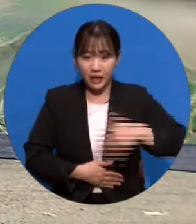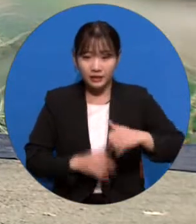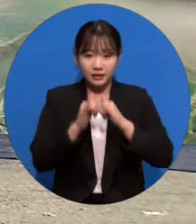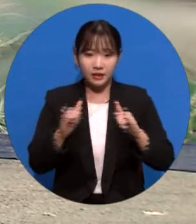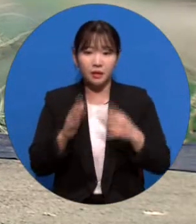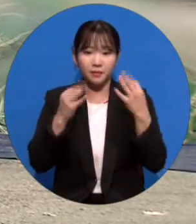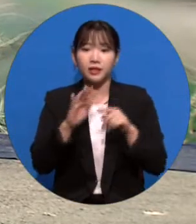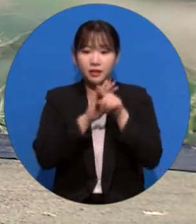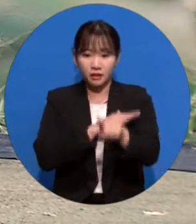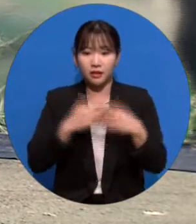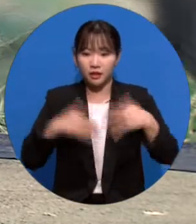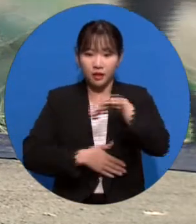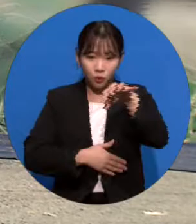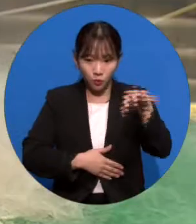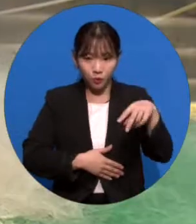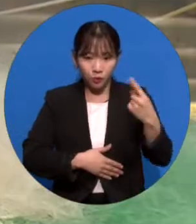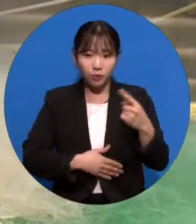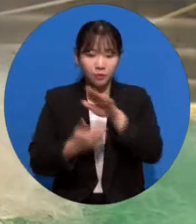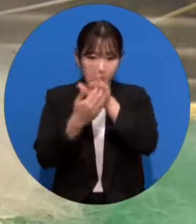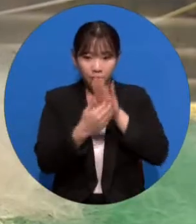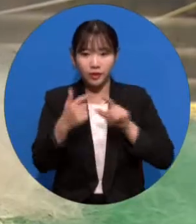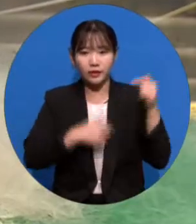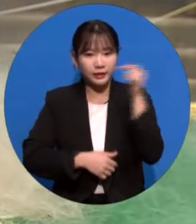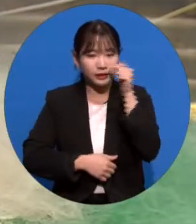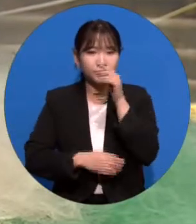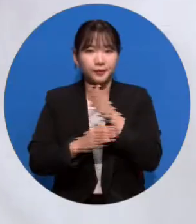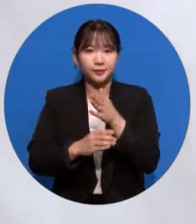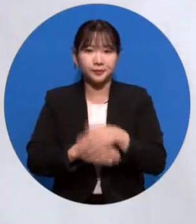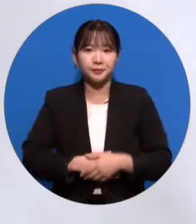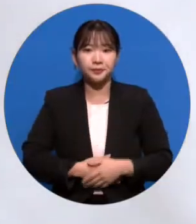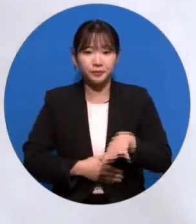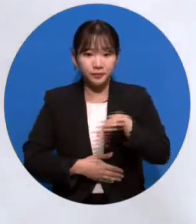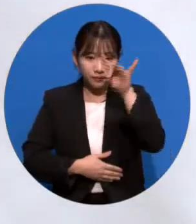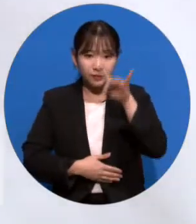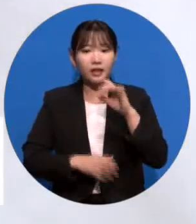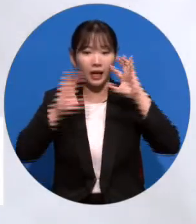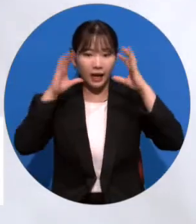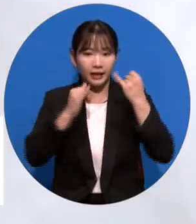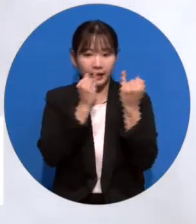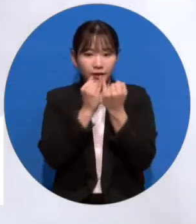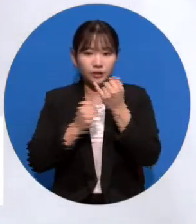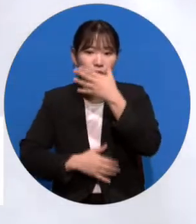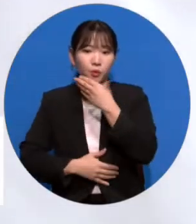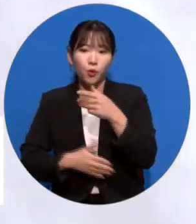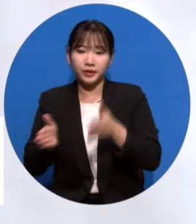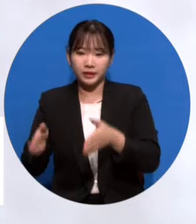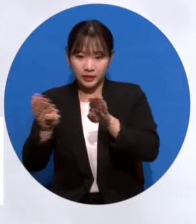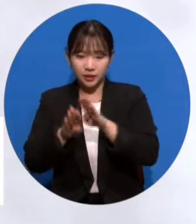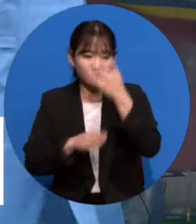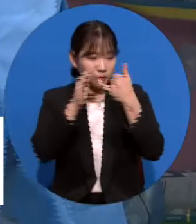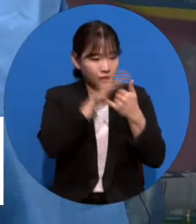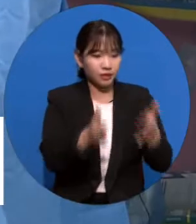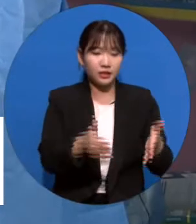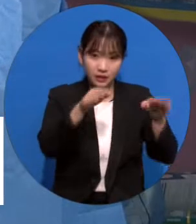주로 이용하는 취약시설도 방역을 강화 중입니다. 일단 아동 여성 복지시설과 청소년